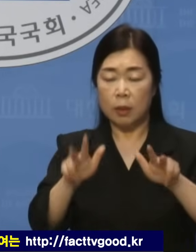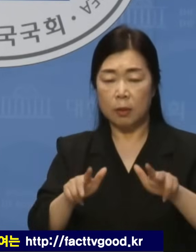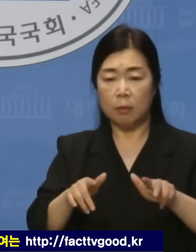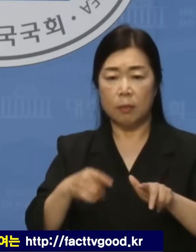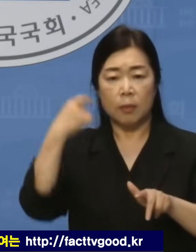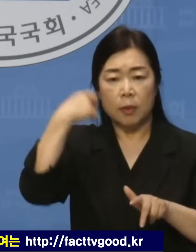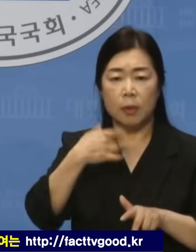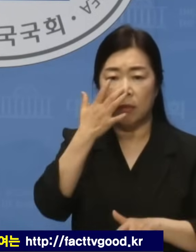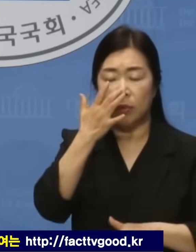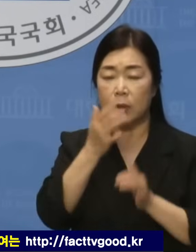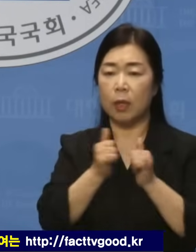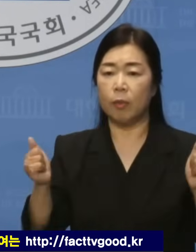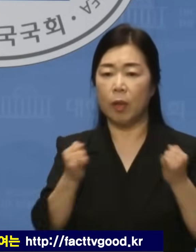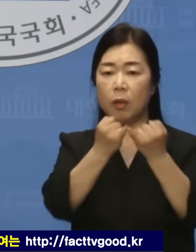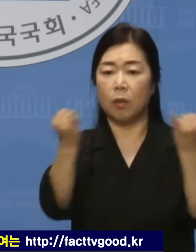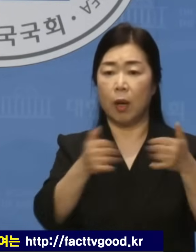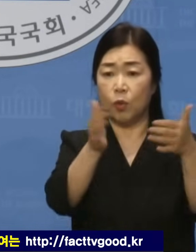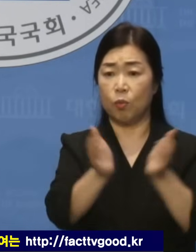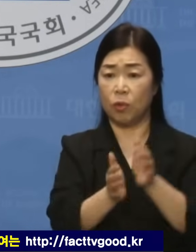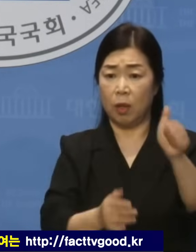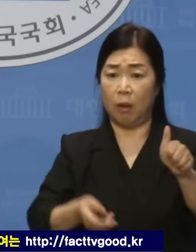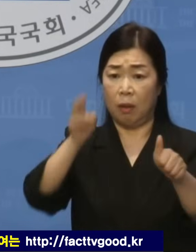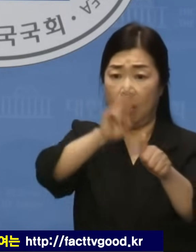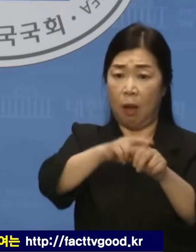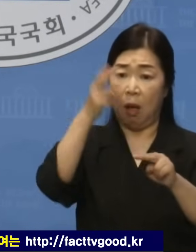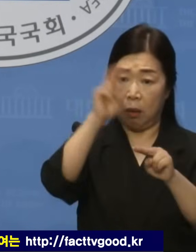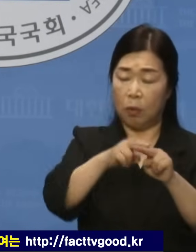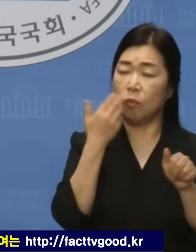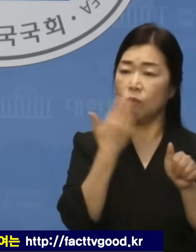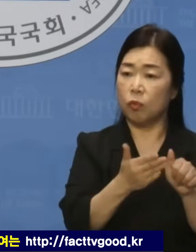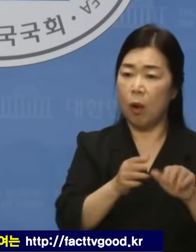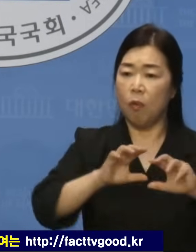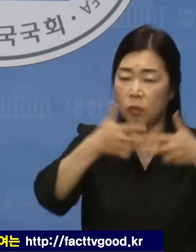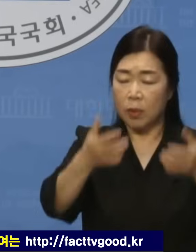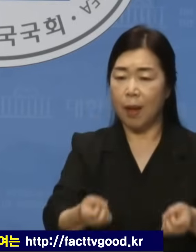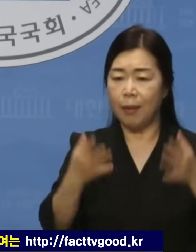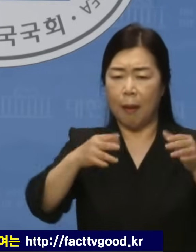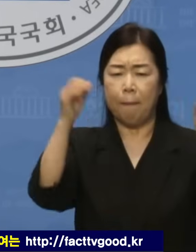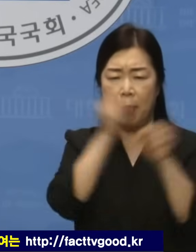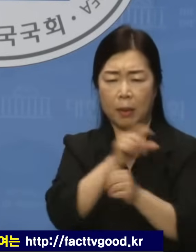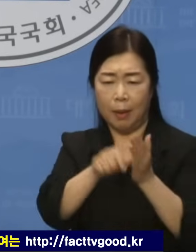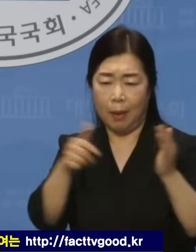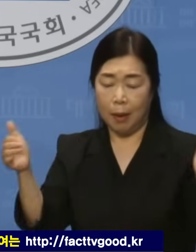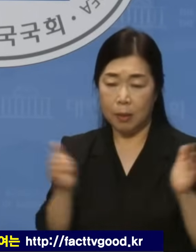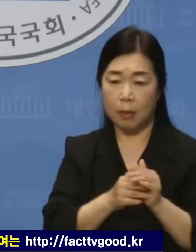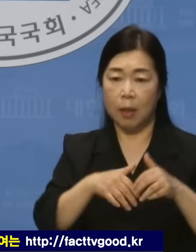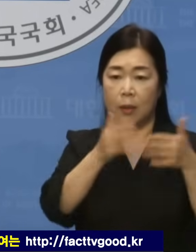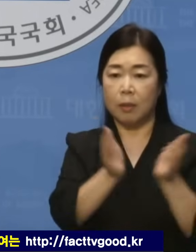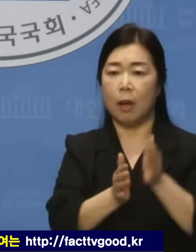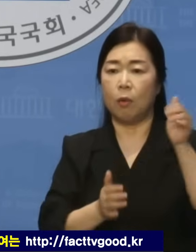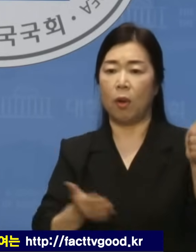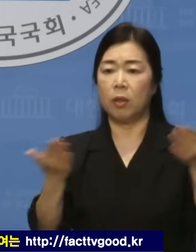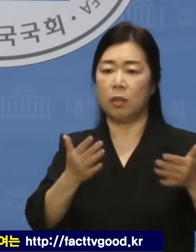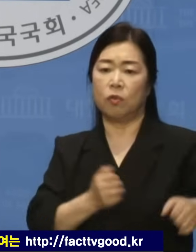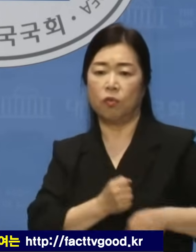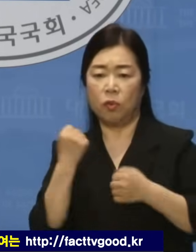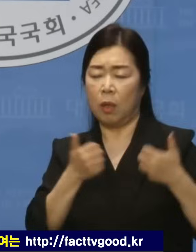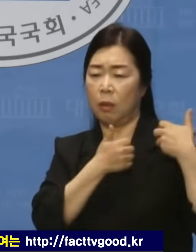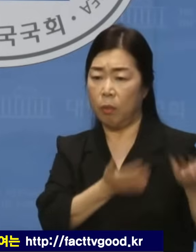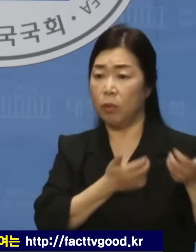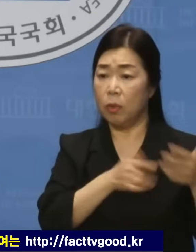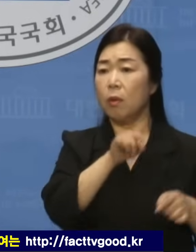없는 인사를 여성가족부 수장으로 앉히고 국제행사가 파행에 이를 때까지 장관의 직무유기를 방관한 것에